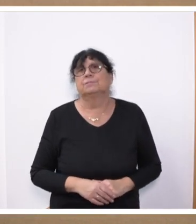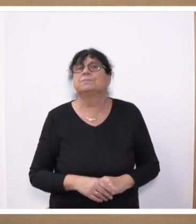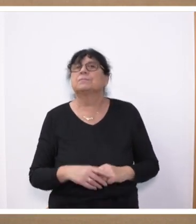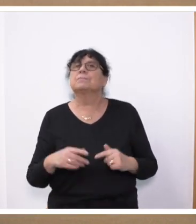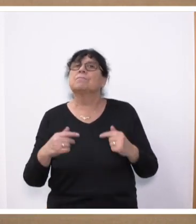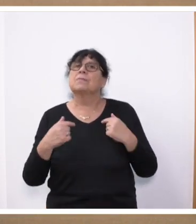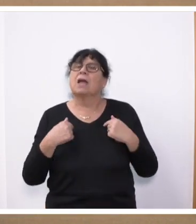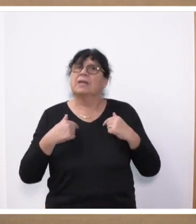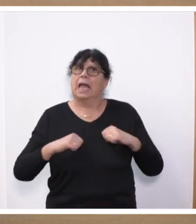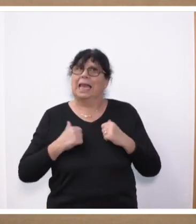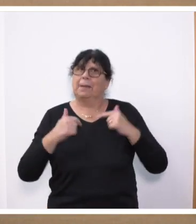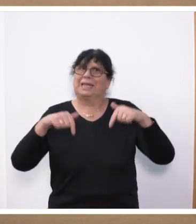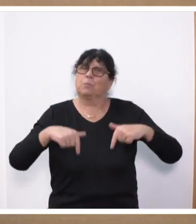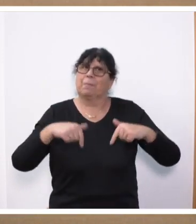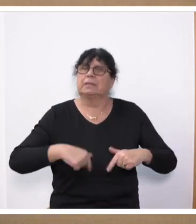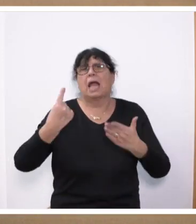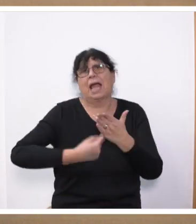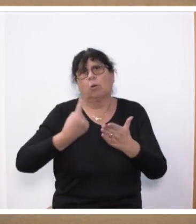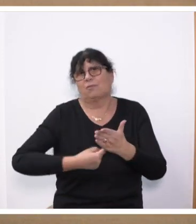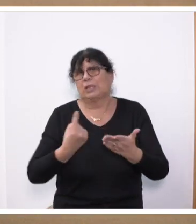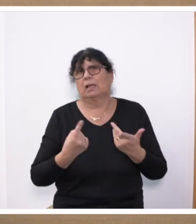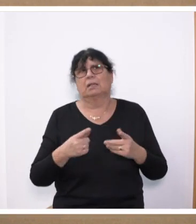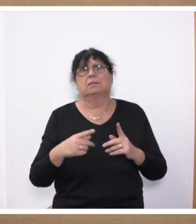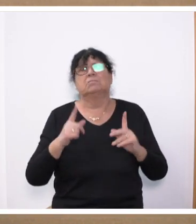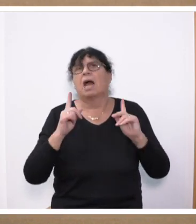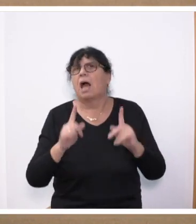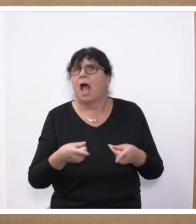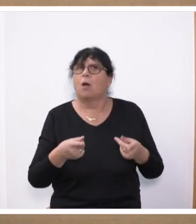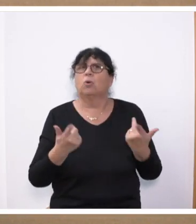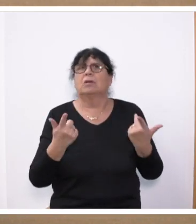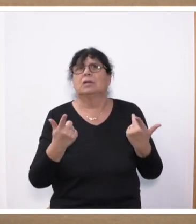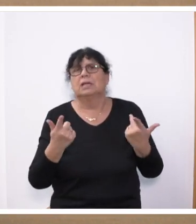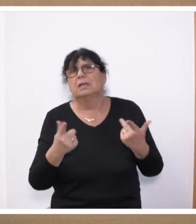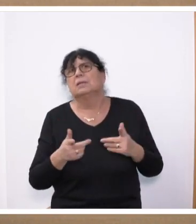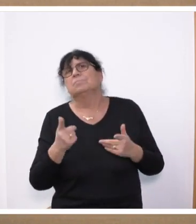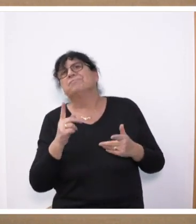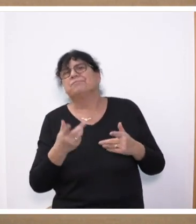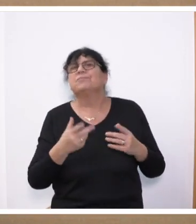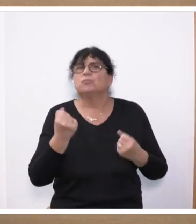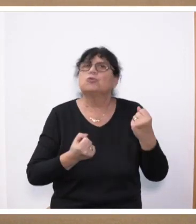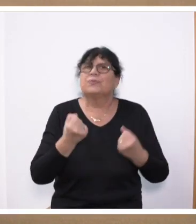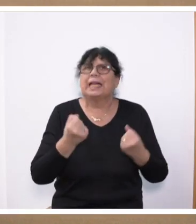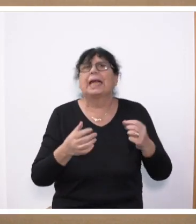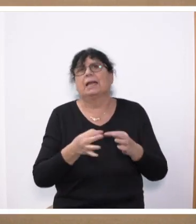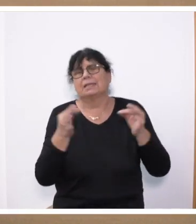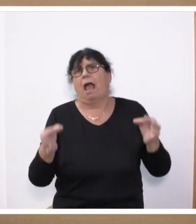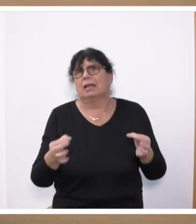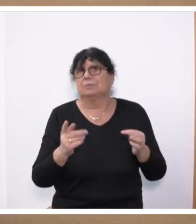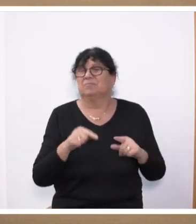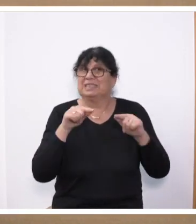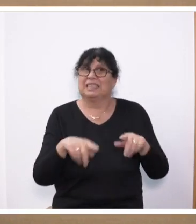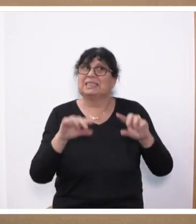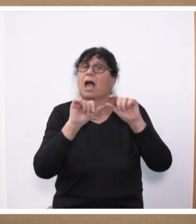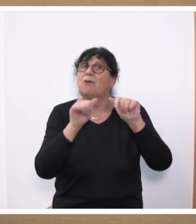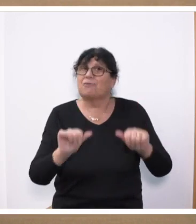Wir erleben derzeit herausfordernde und auch zugleich besondere Tage. Die haben wir so wahrscheinlich in der Form auch noch nicht